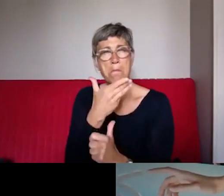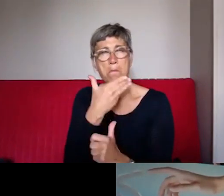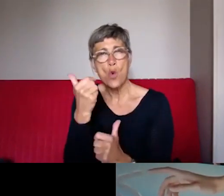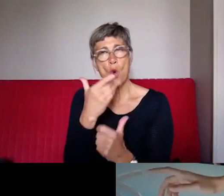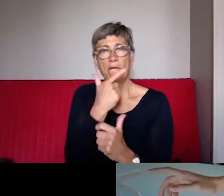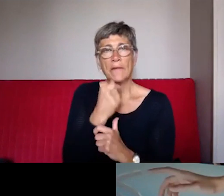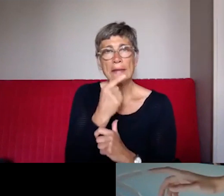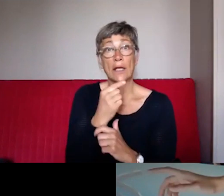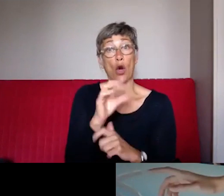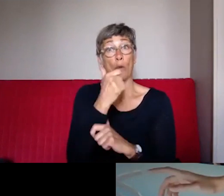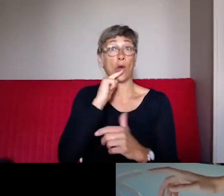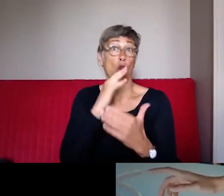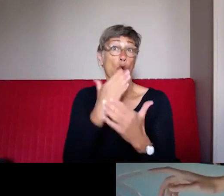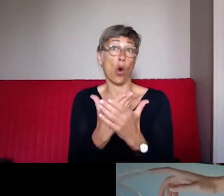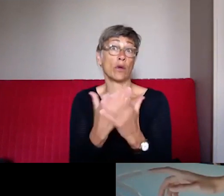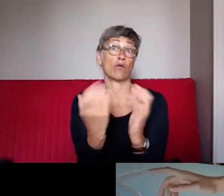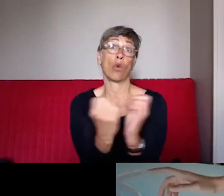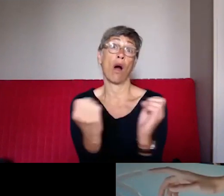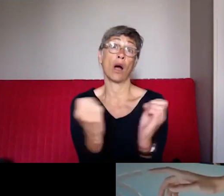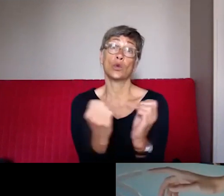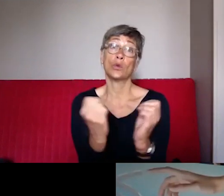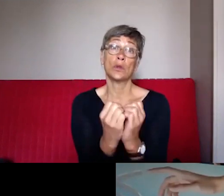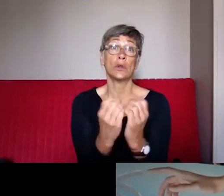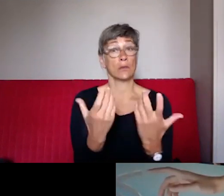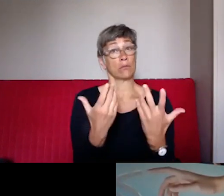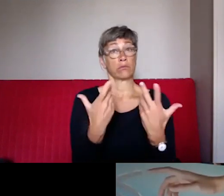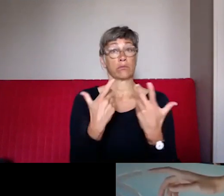Donc, il y a un premier rendez-vous qui est gratuit où le bénéficiaire